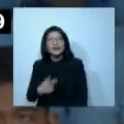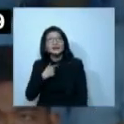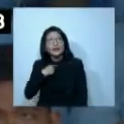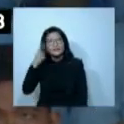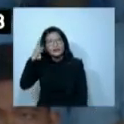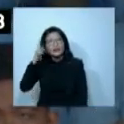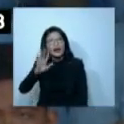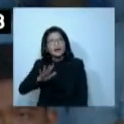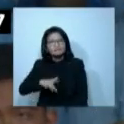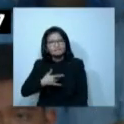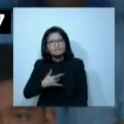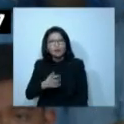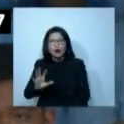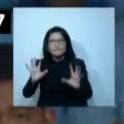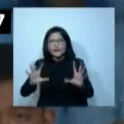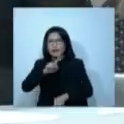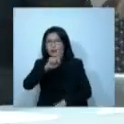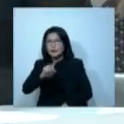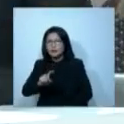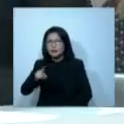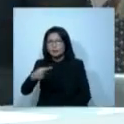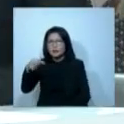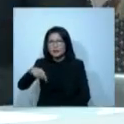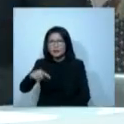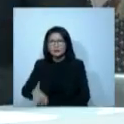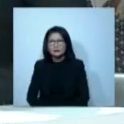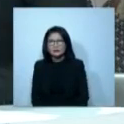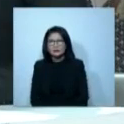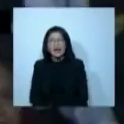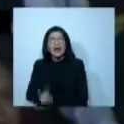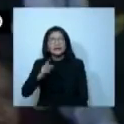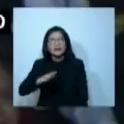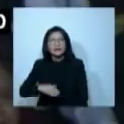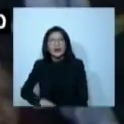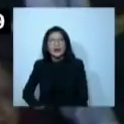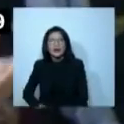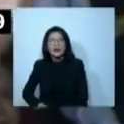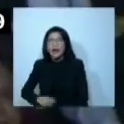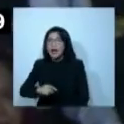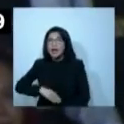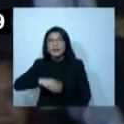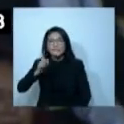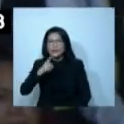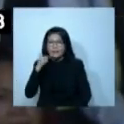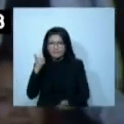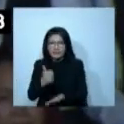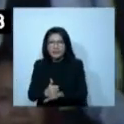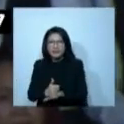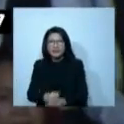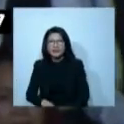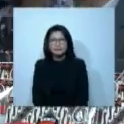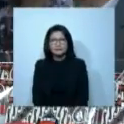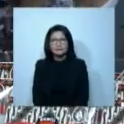momentum panggung atau debat itu hanya katakanlah dua pihak saja, misalkan Prabowo dan Anies yang